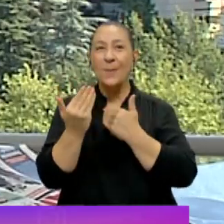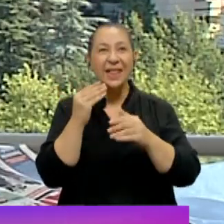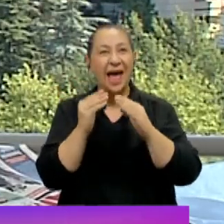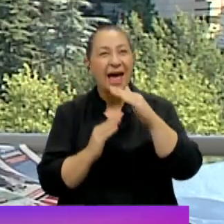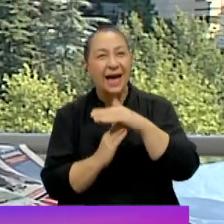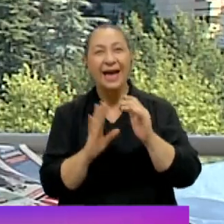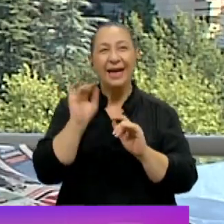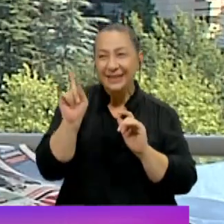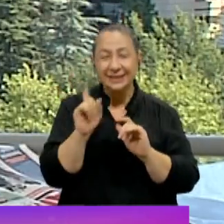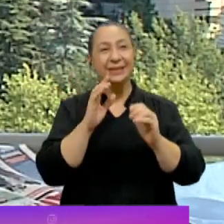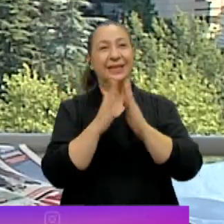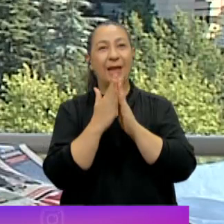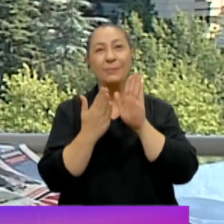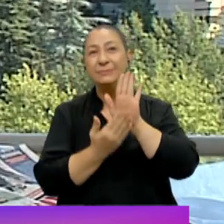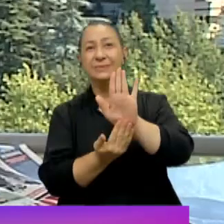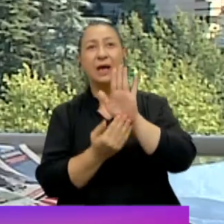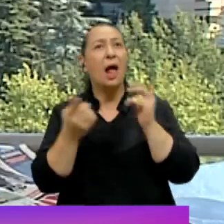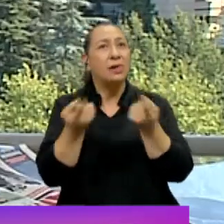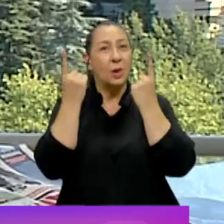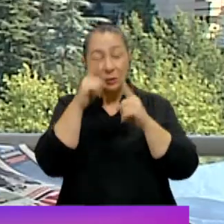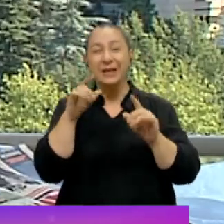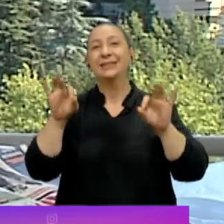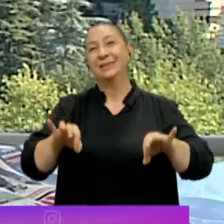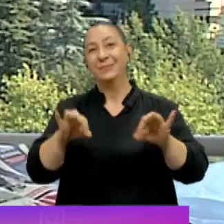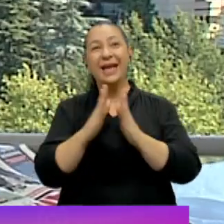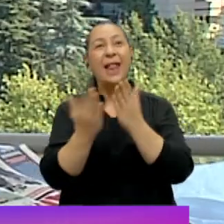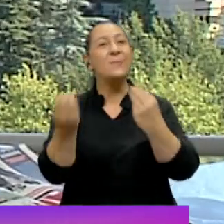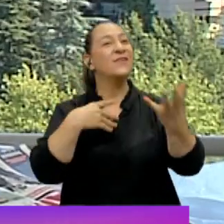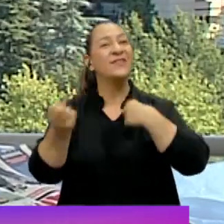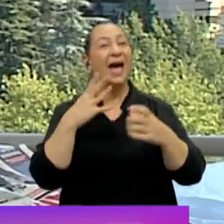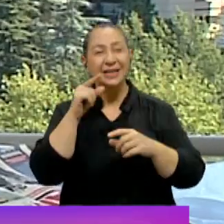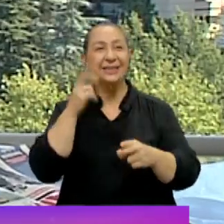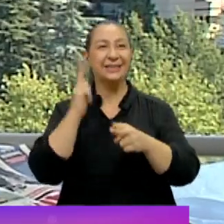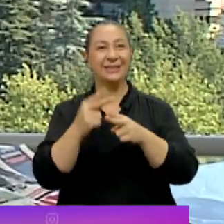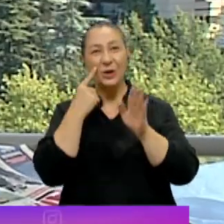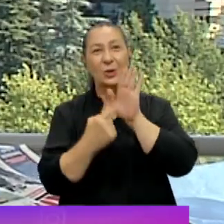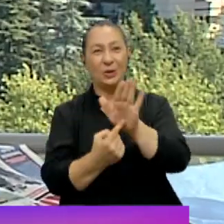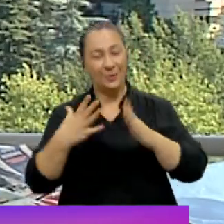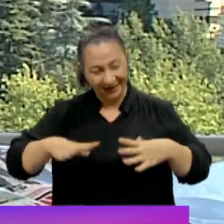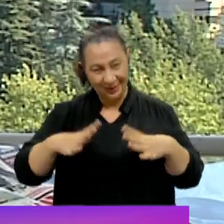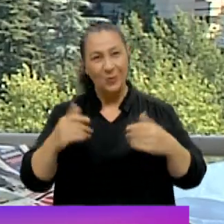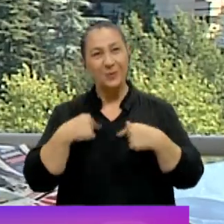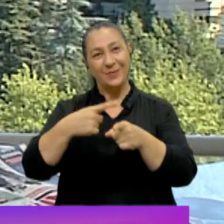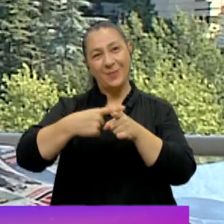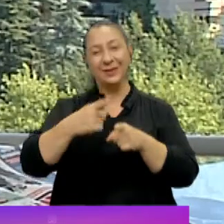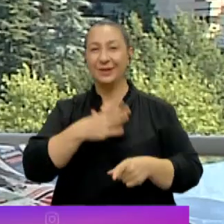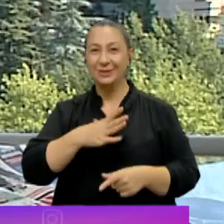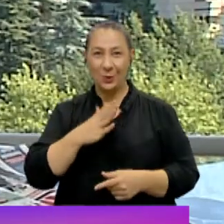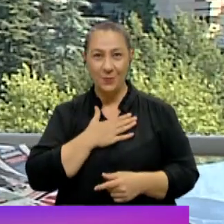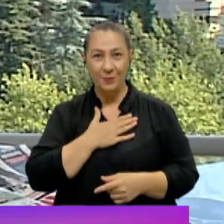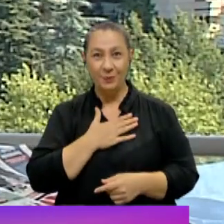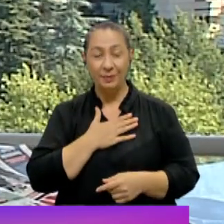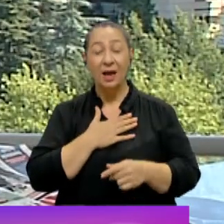arasında kitaplarımızı gösterememe ihtimalimiz olabilir. O yüzden gelen kitapları hemen hızlı bir şekilde göstermek, sizinle de paylaşmak